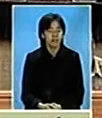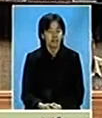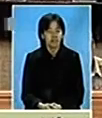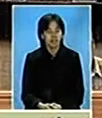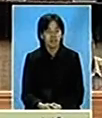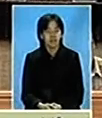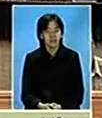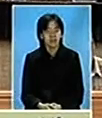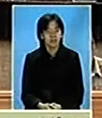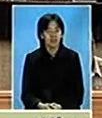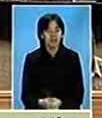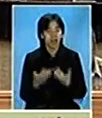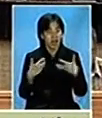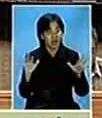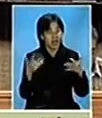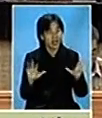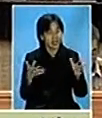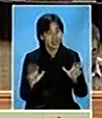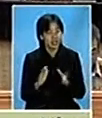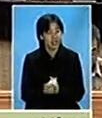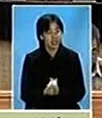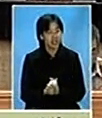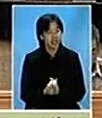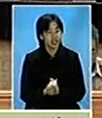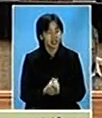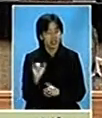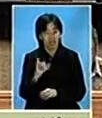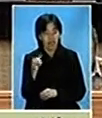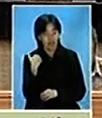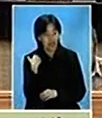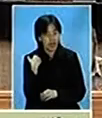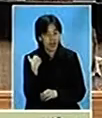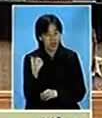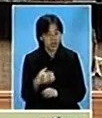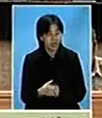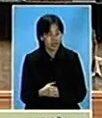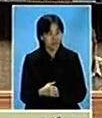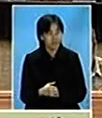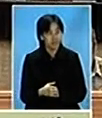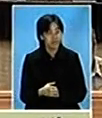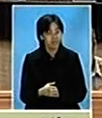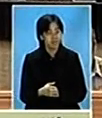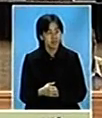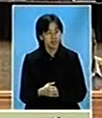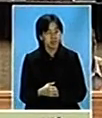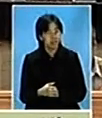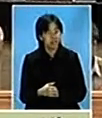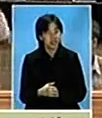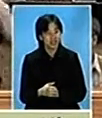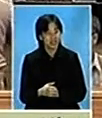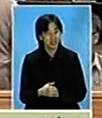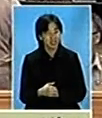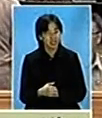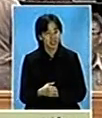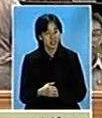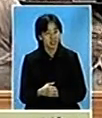ครับเรียบร้อยนะครับมีท่านใดยังไม่แสดงตนครับยังไม่ลงมติครับจะกดได้นะผมยังไม่ปิ